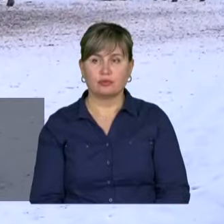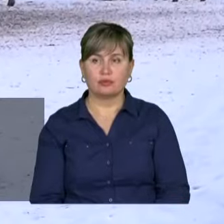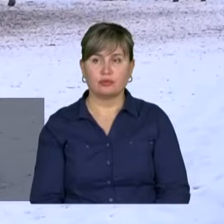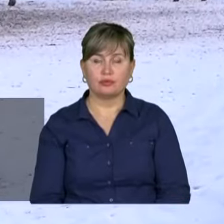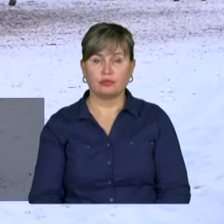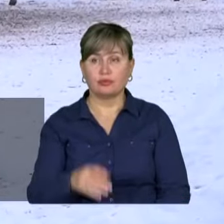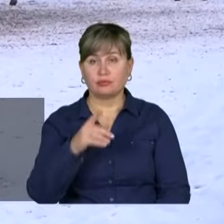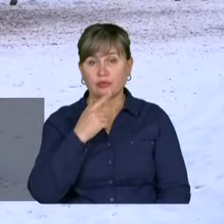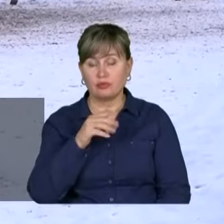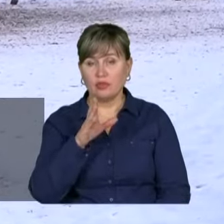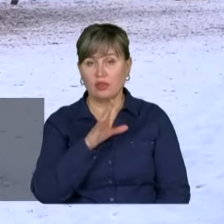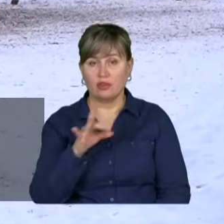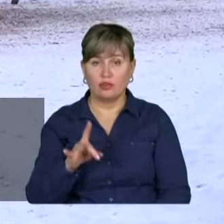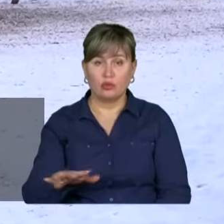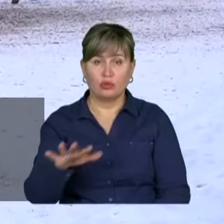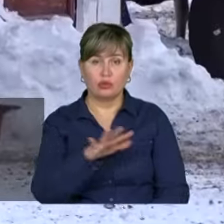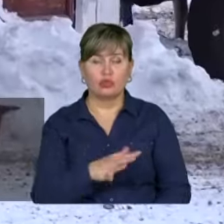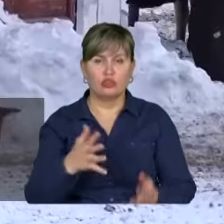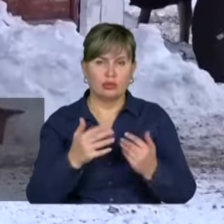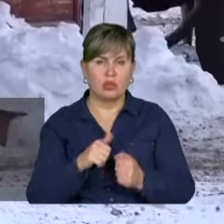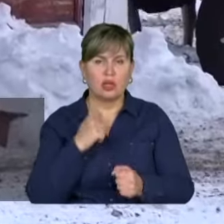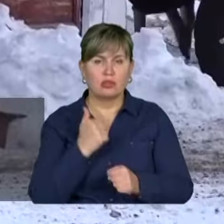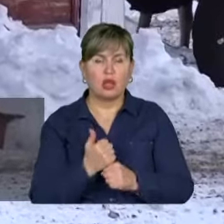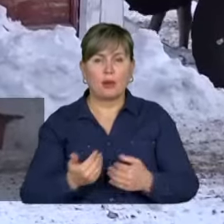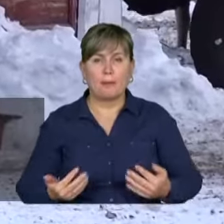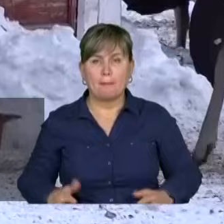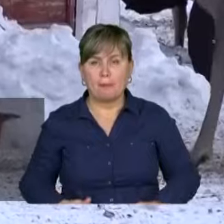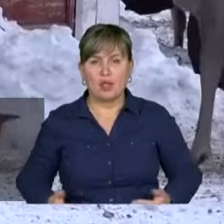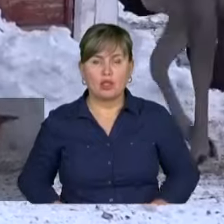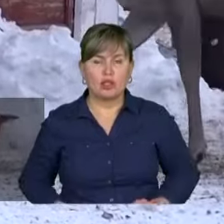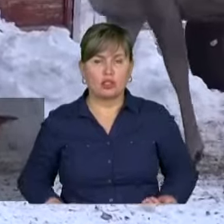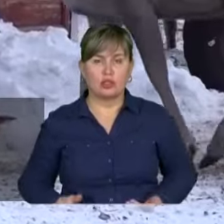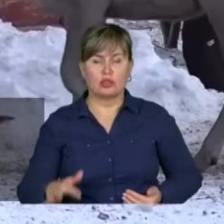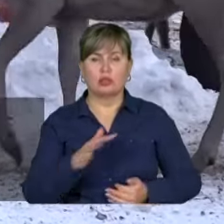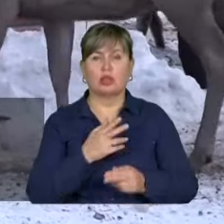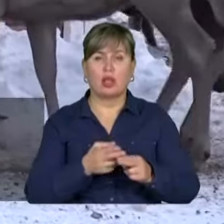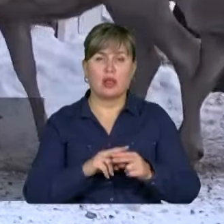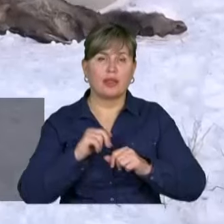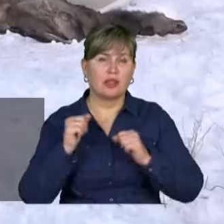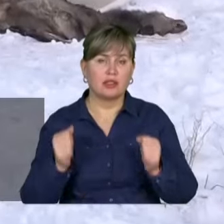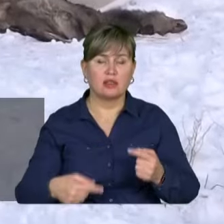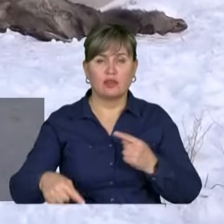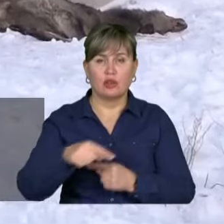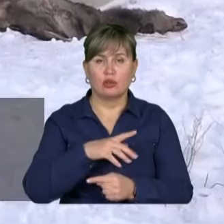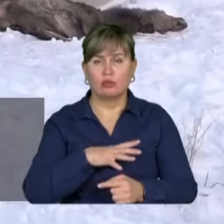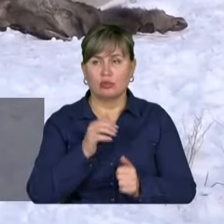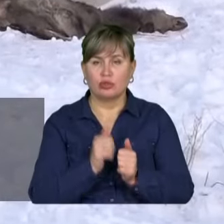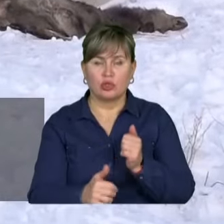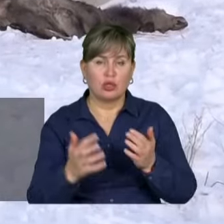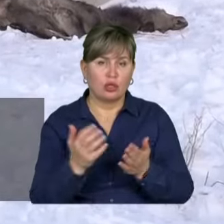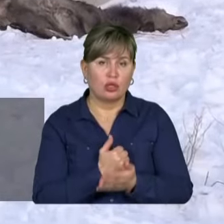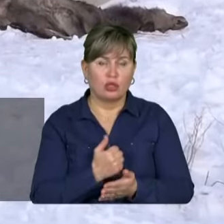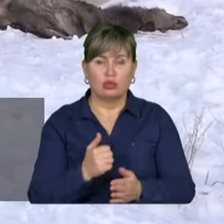Заповедник «Красный Бор» в Есильском районе считается основным местом обитания маралов в регионе. Однако этой зимой в округе стали все чаще находить